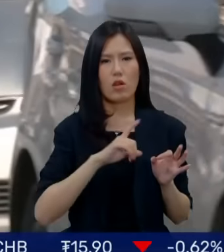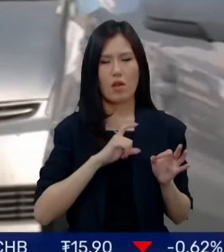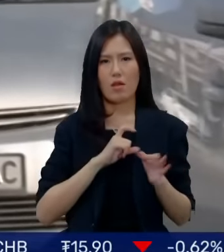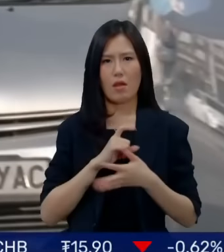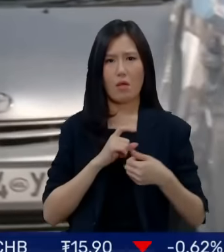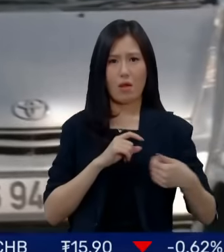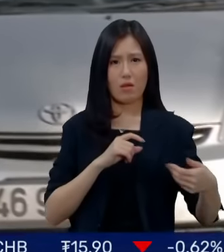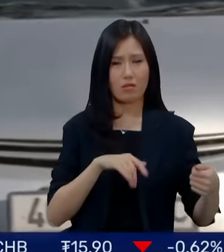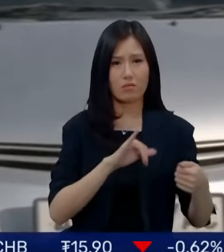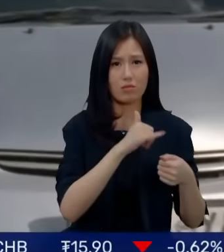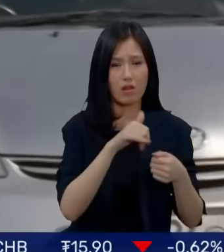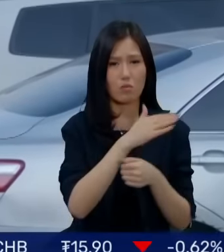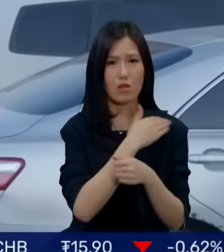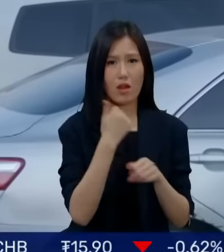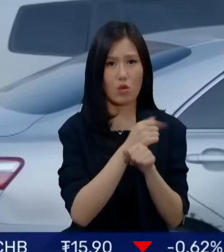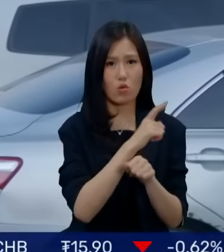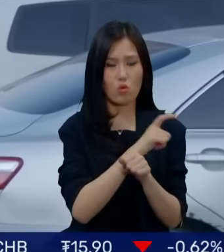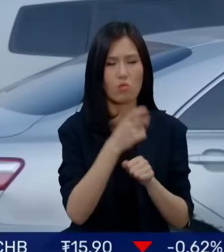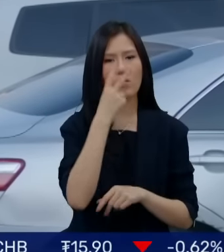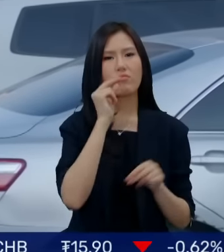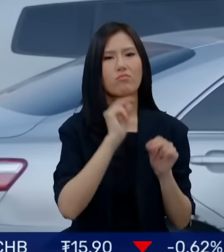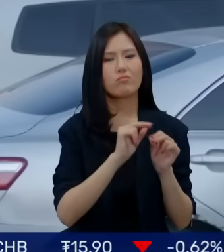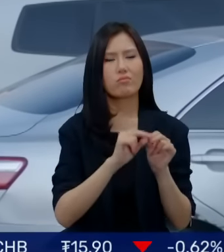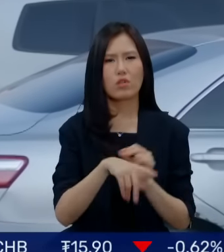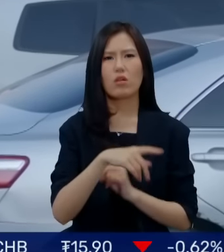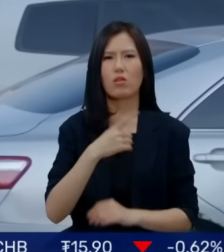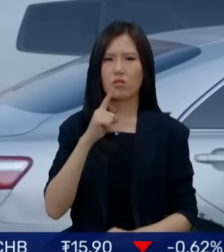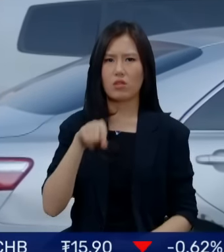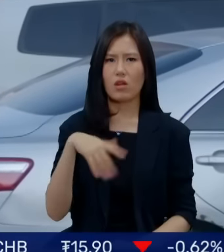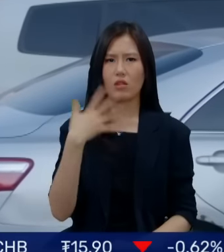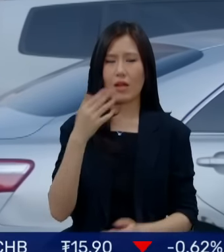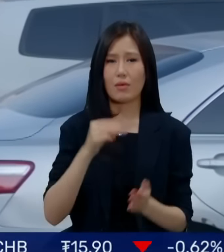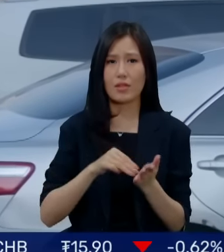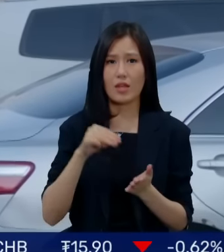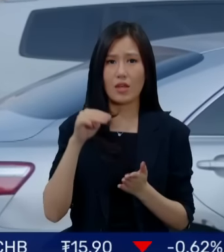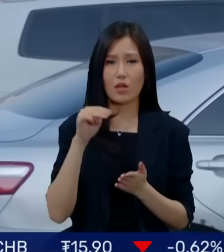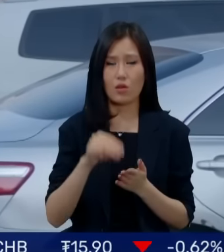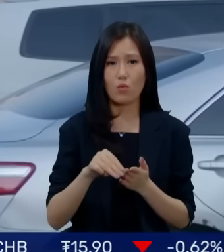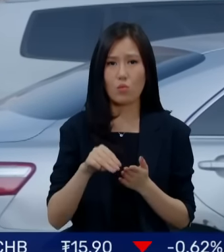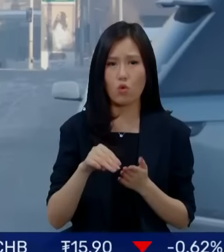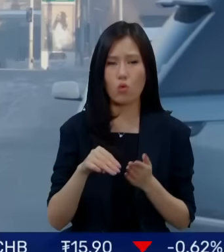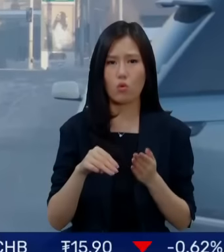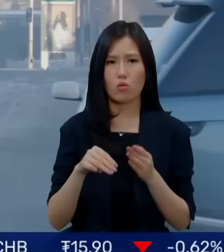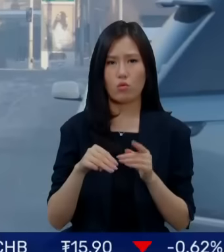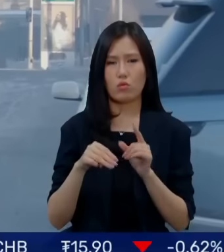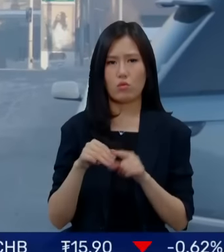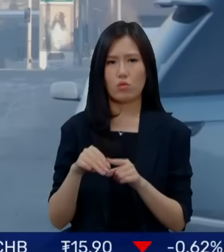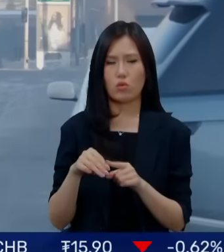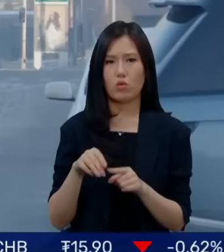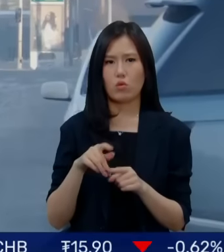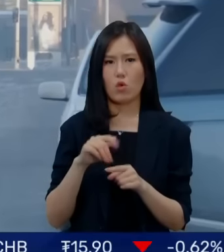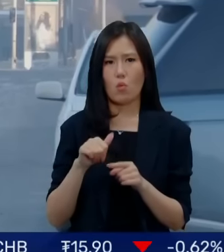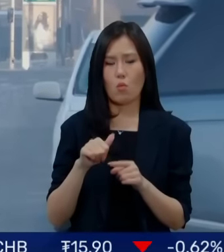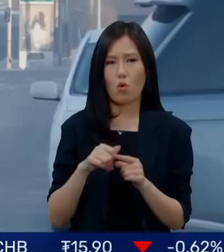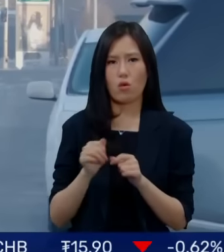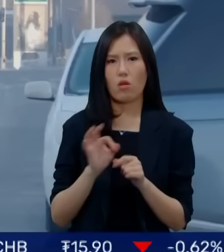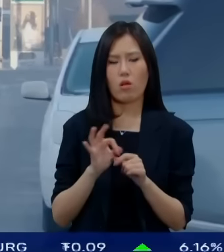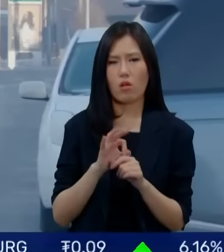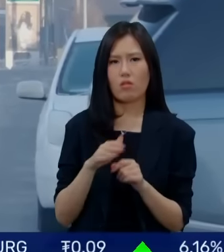үндэсний төвийн зарим албан тушаалтныг шалгах явцад 1.5 тэрбум төгрөгийг албан тушаалаа урвуулан ашиглаж завшсан үед